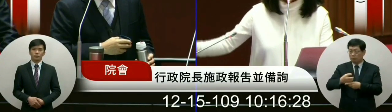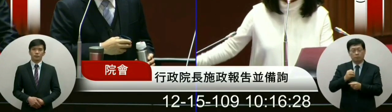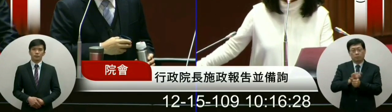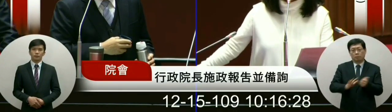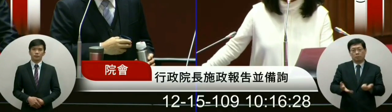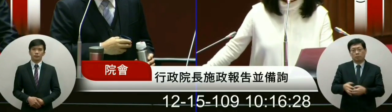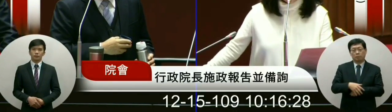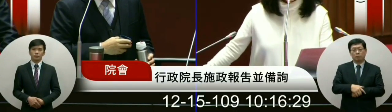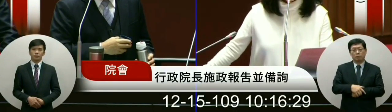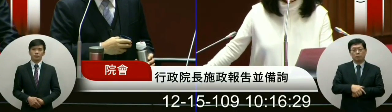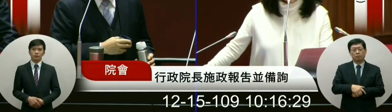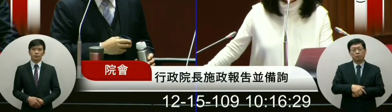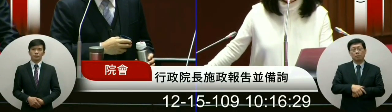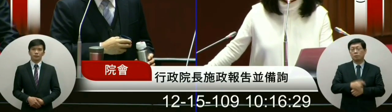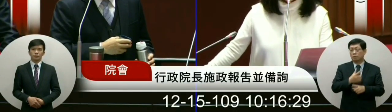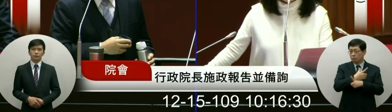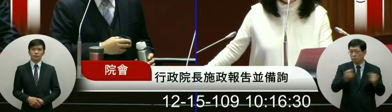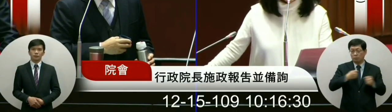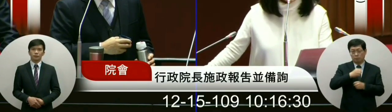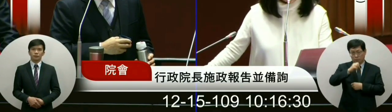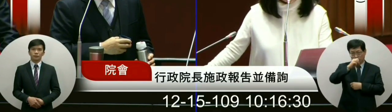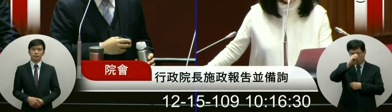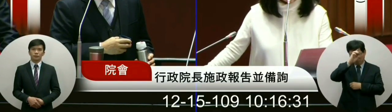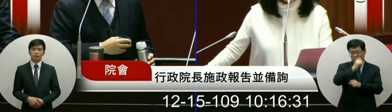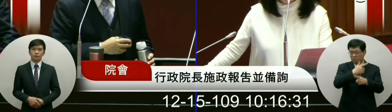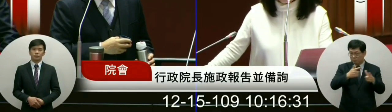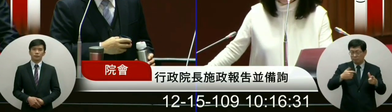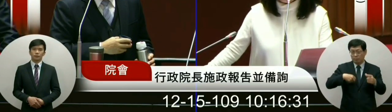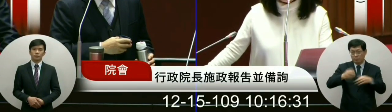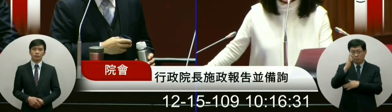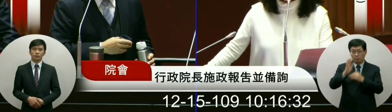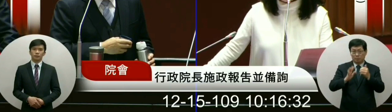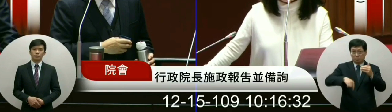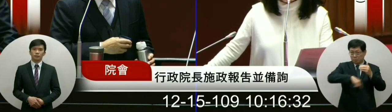冲击，朝野政党还有行